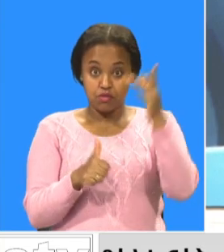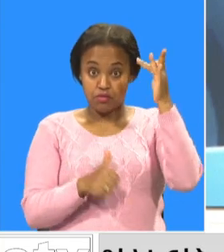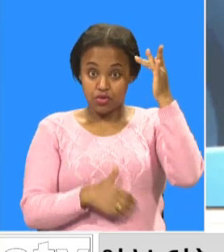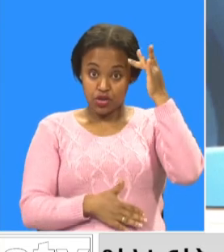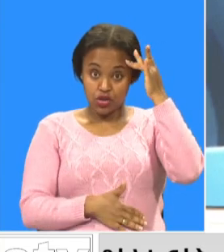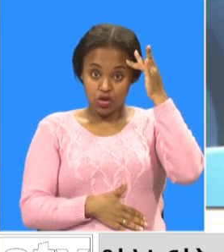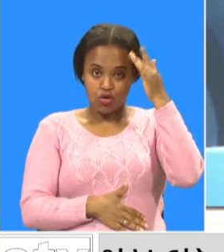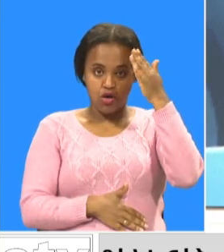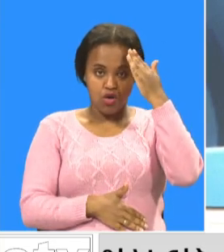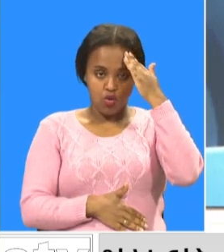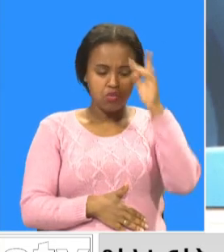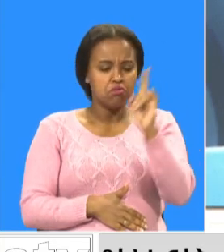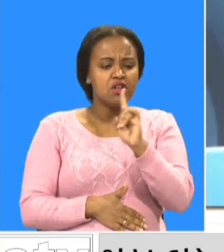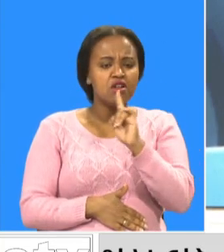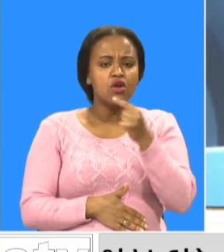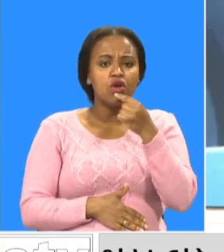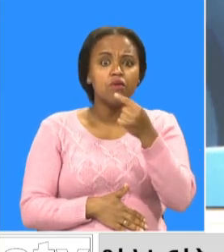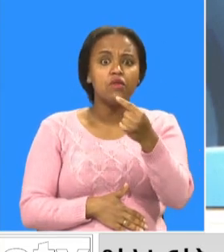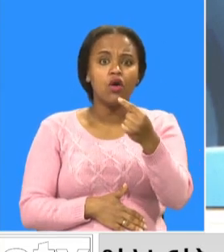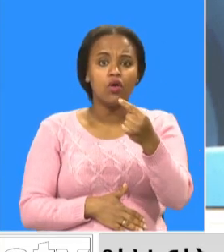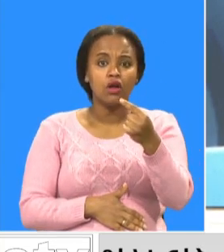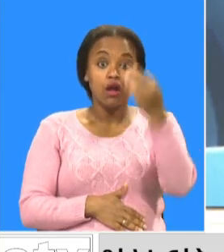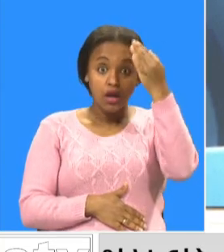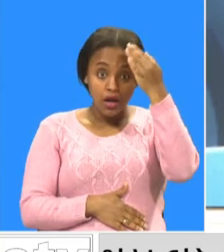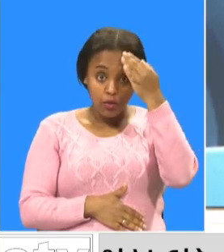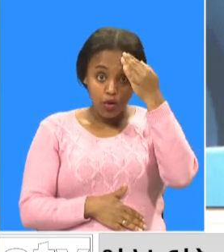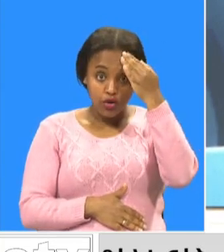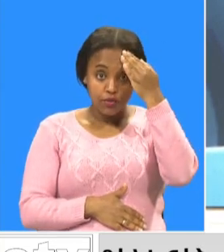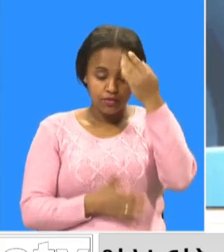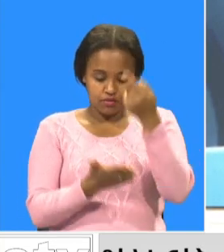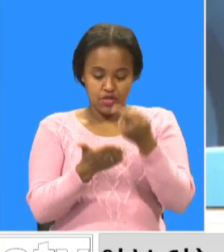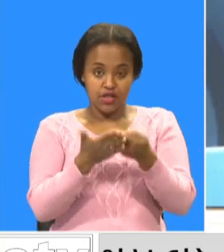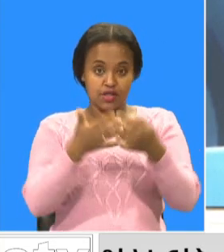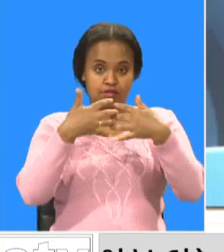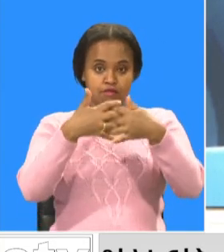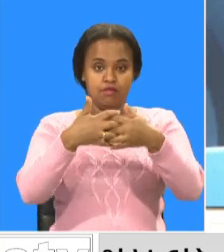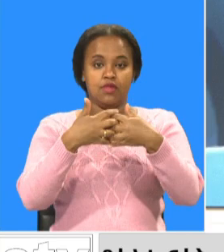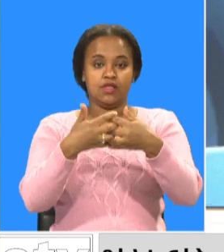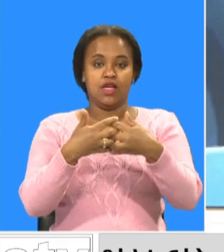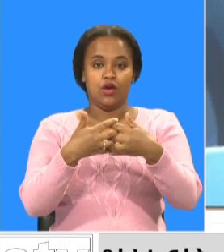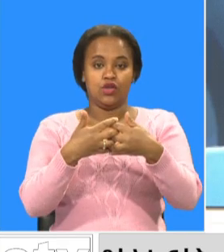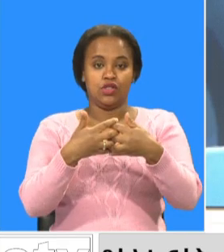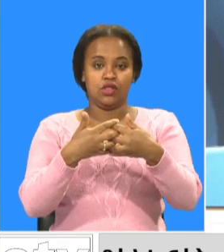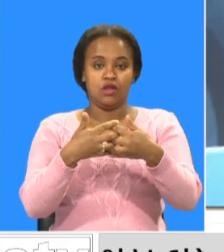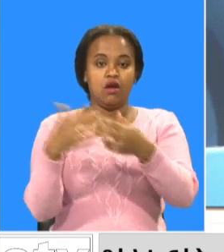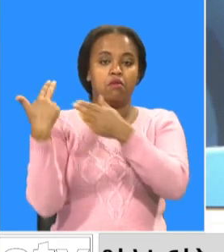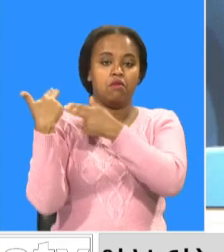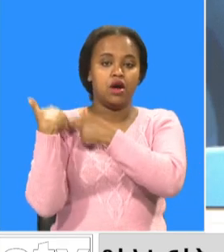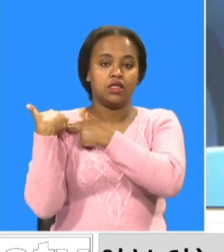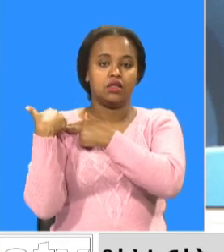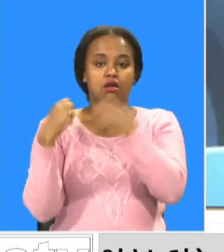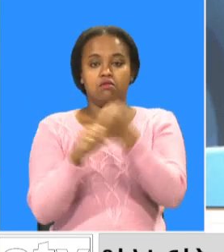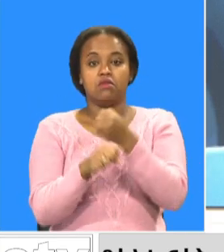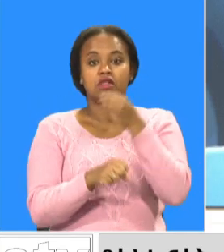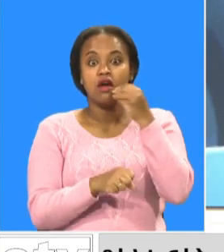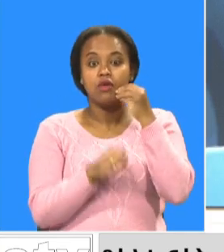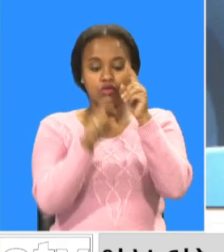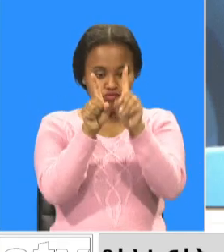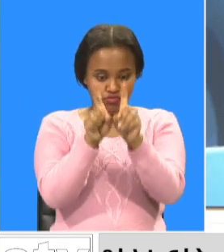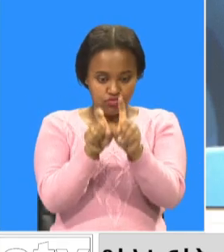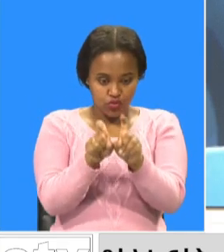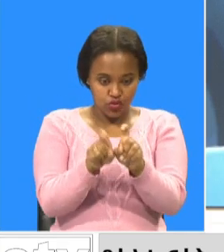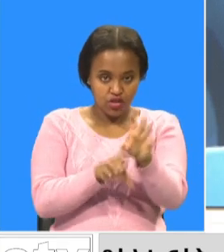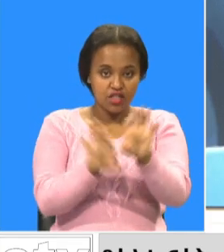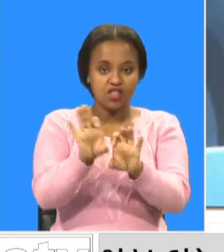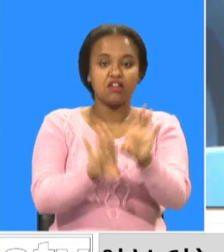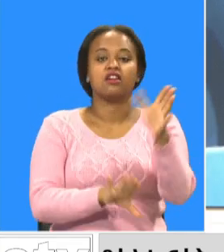ምንድን ነው የሚለውን ለማወቅም እነዚህ መሳሪያዎች ባለስልጣን መስሪያ ቤቱ ቁጥጥር ሲያደርግባቸው